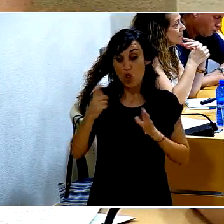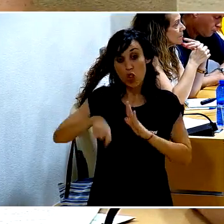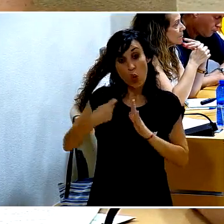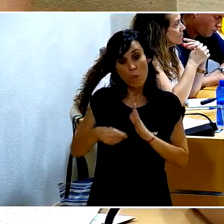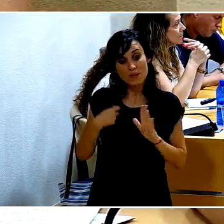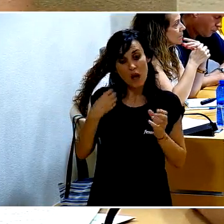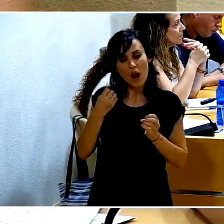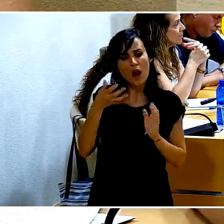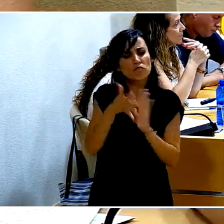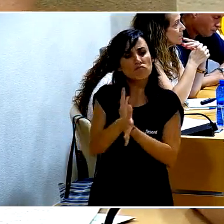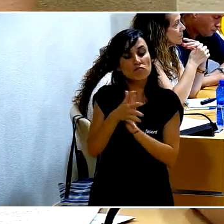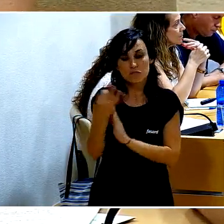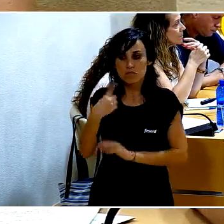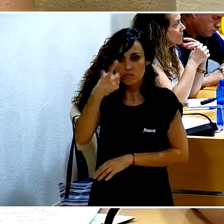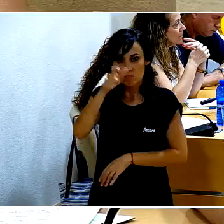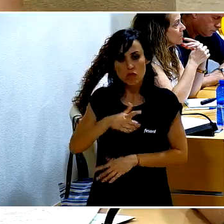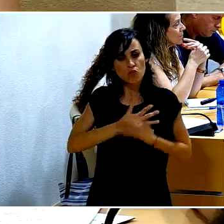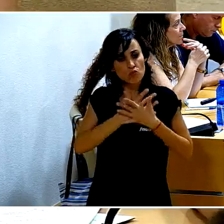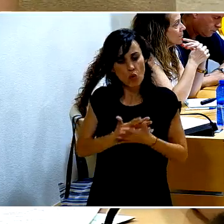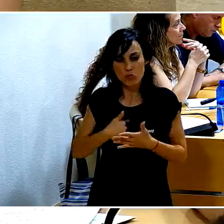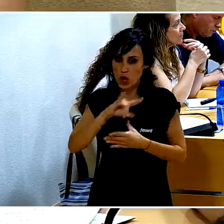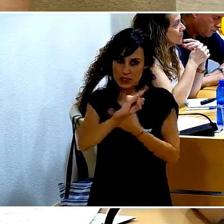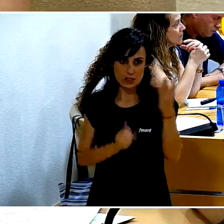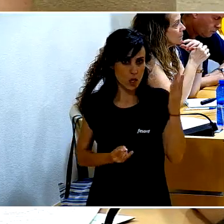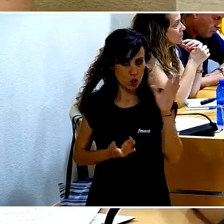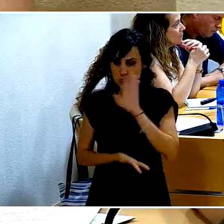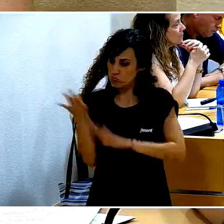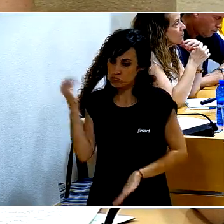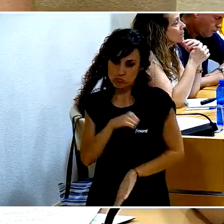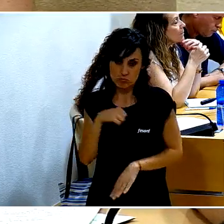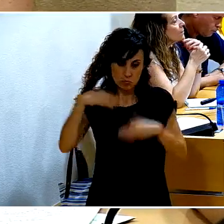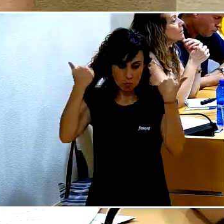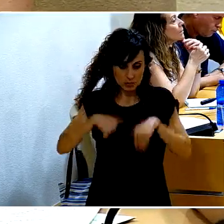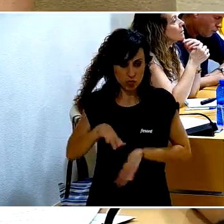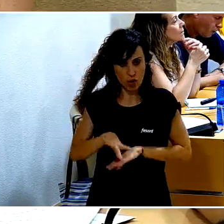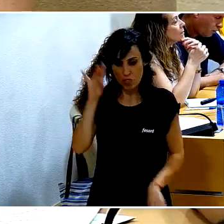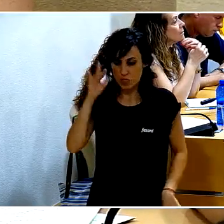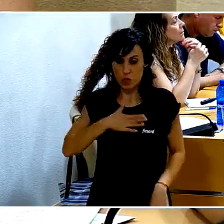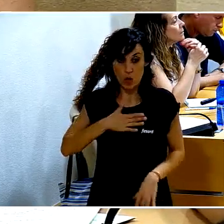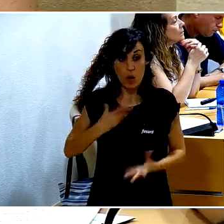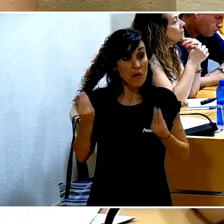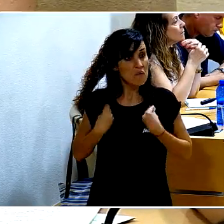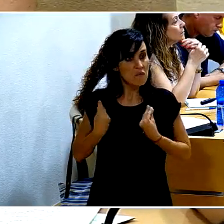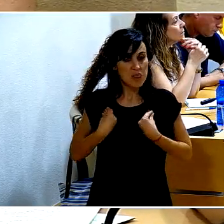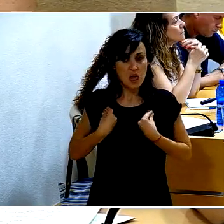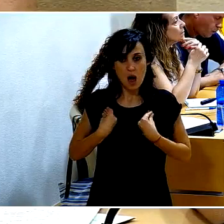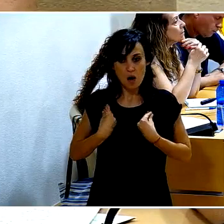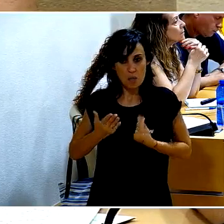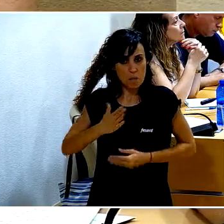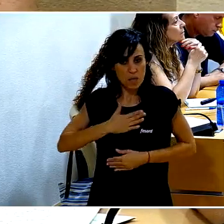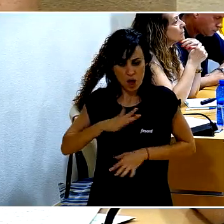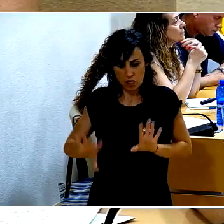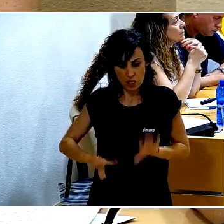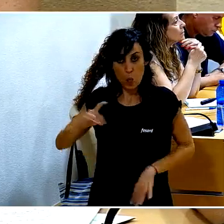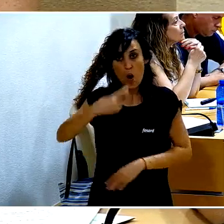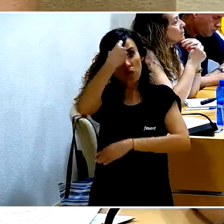ella voluntàriament va fer un exili personal. Va decidir viure la vida com ella volia viure, no